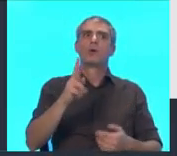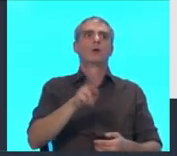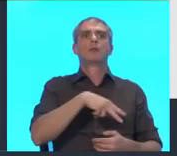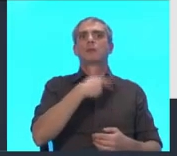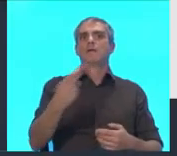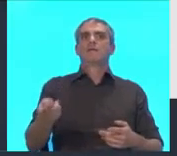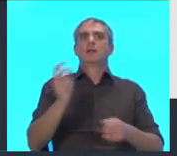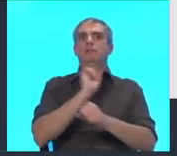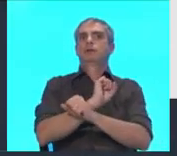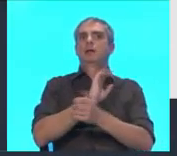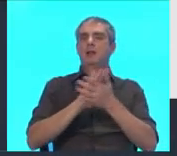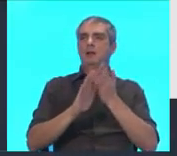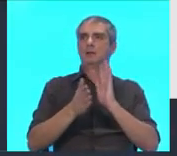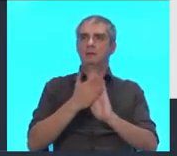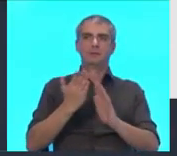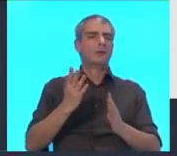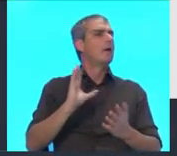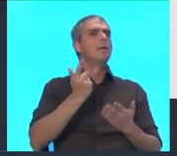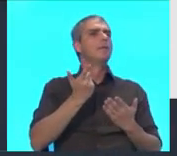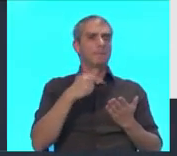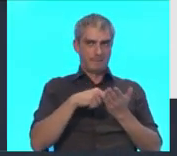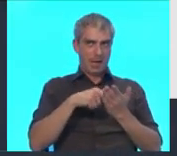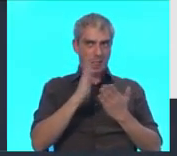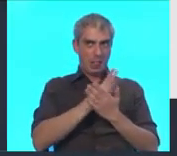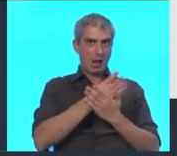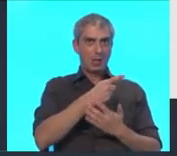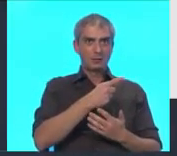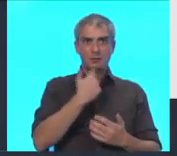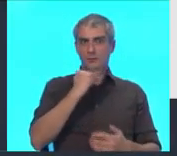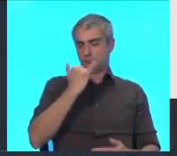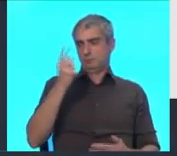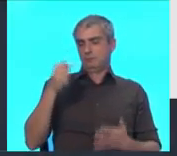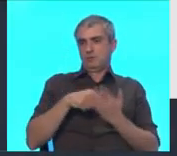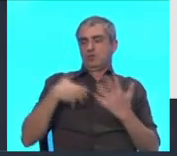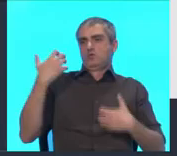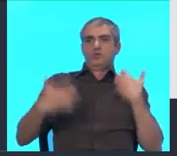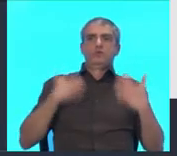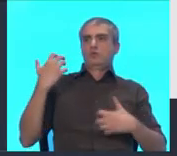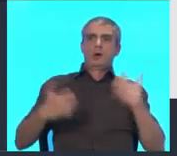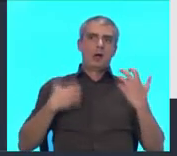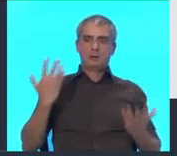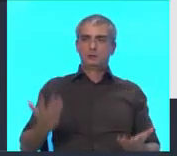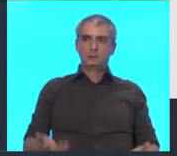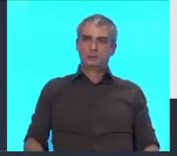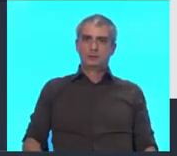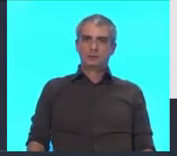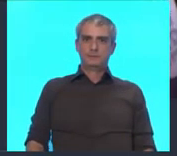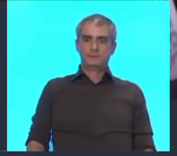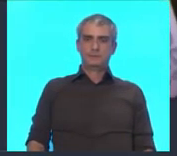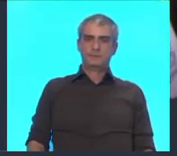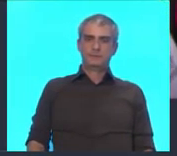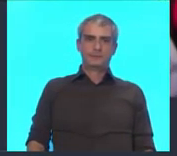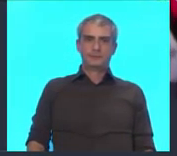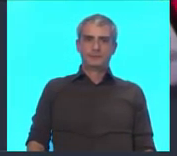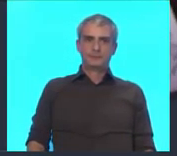בכלא. מה, בגלל, מה ש... בגלל ההחלטה היום? כן, בגלל הוא כעז.